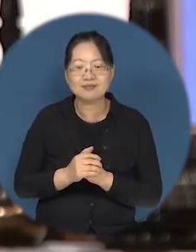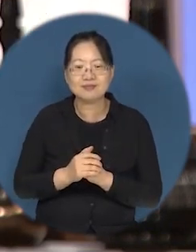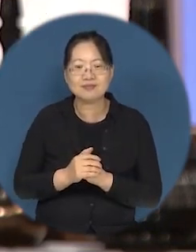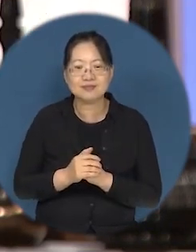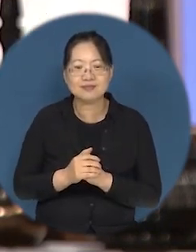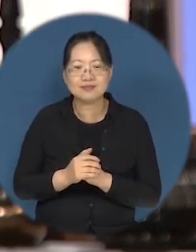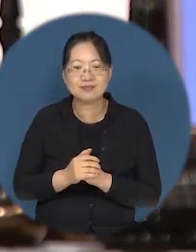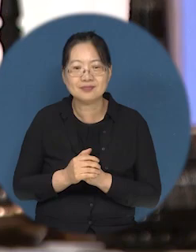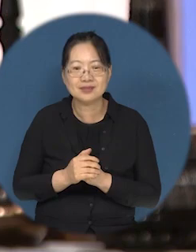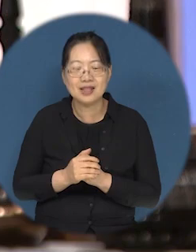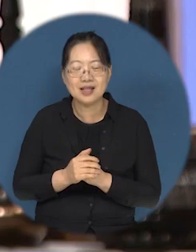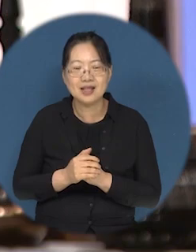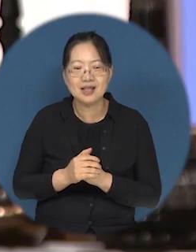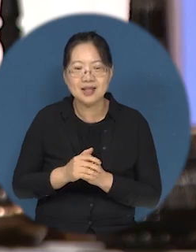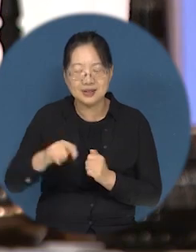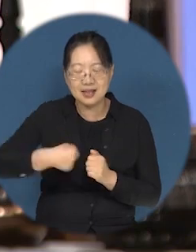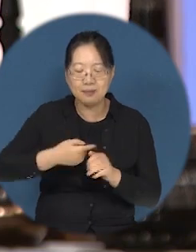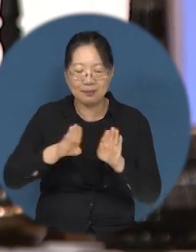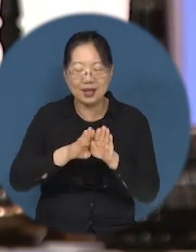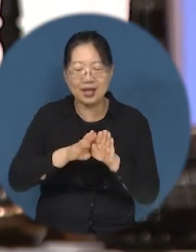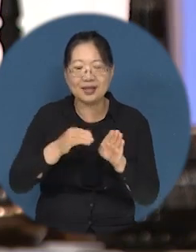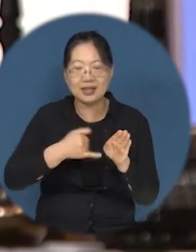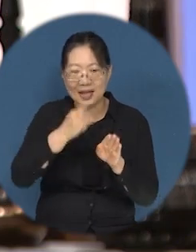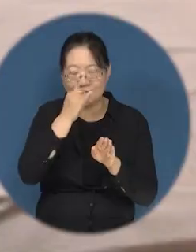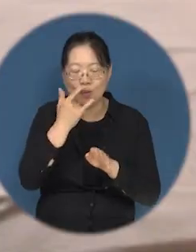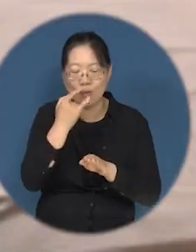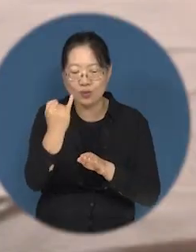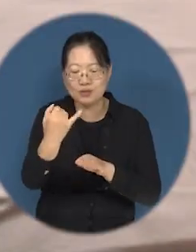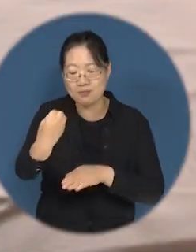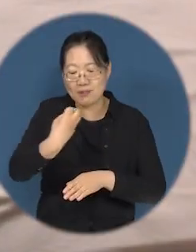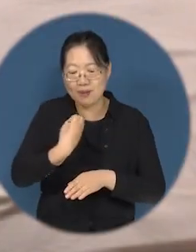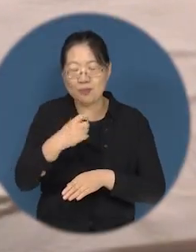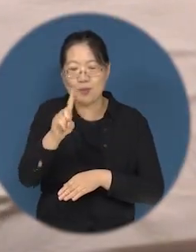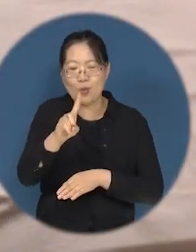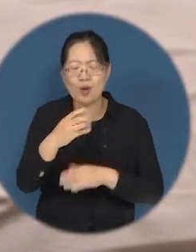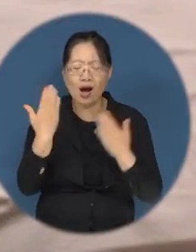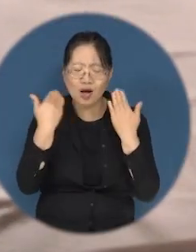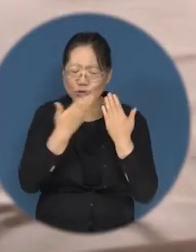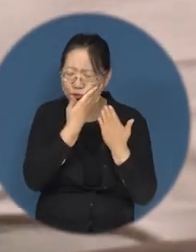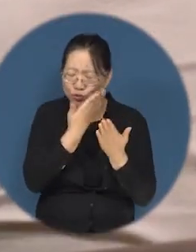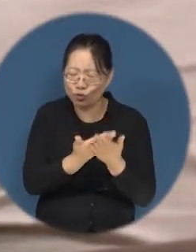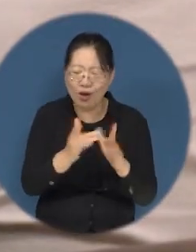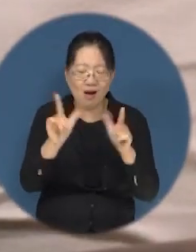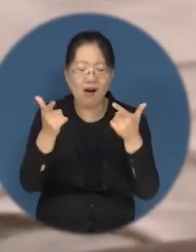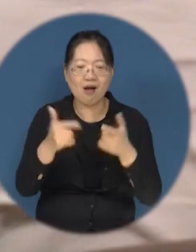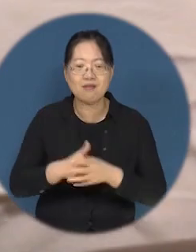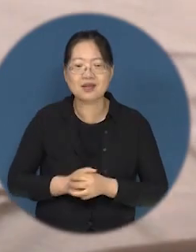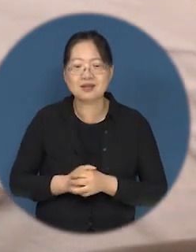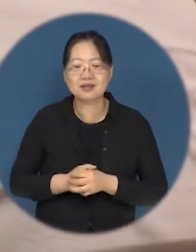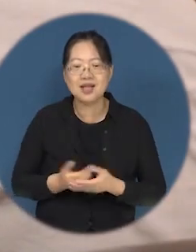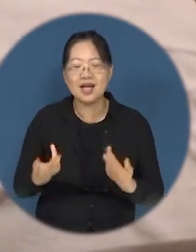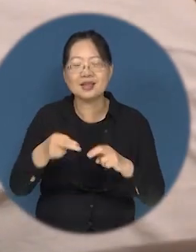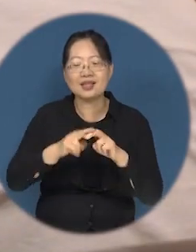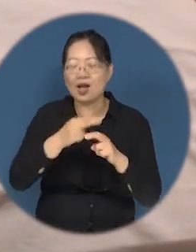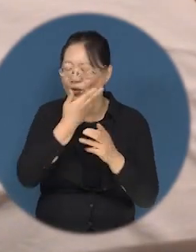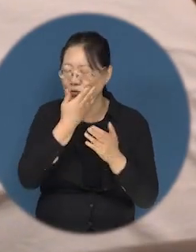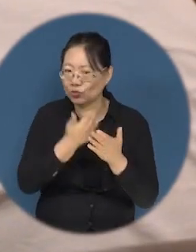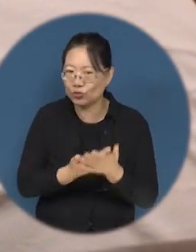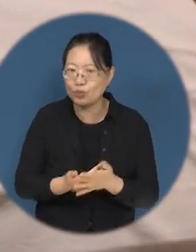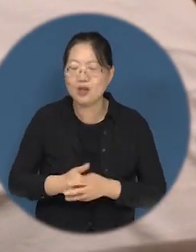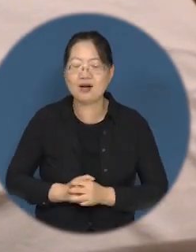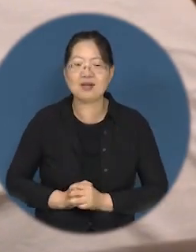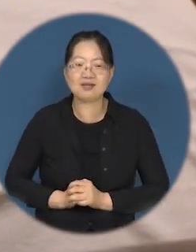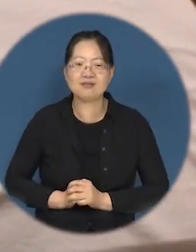그 자폐 아이가 있는 어머니께서 학교가 중요한 게 아니라 일자리가